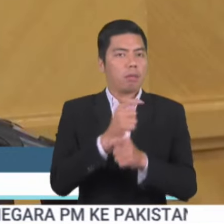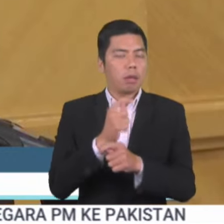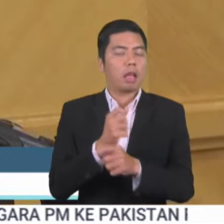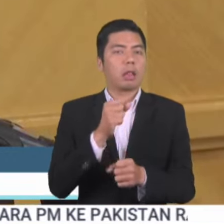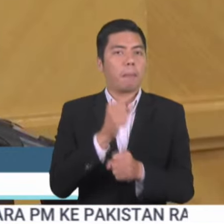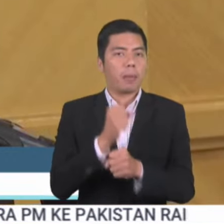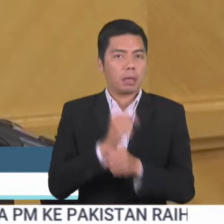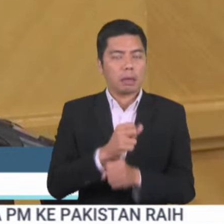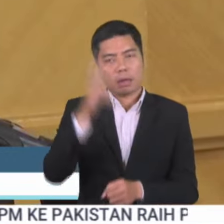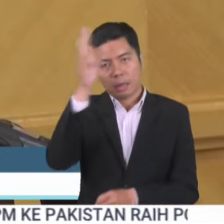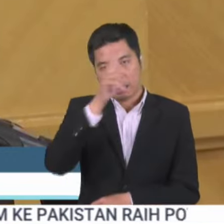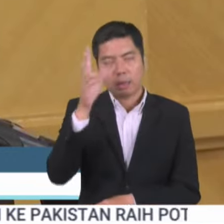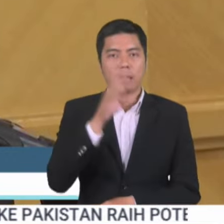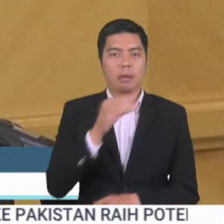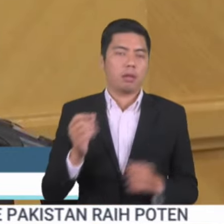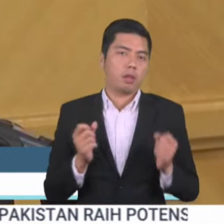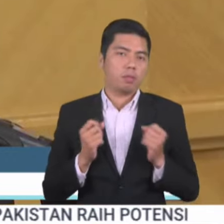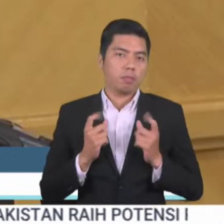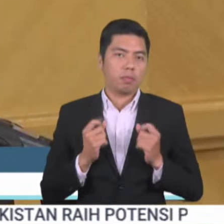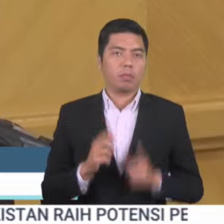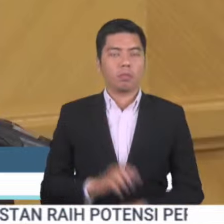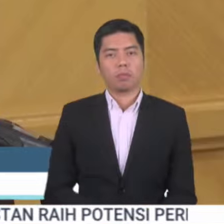government and swasta.